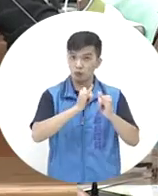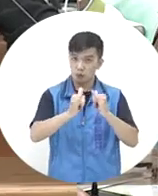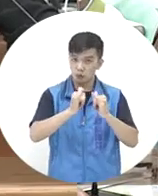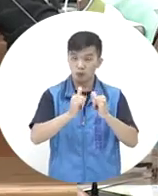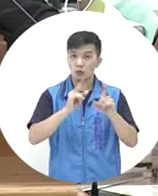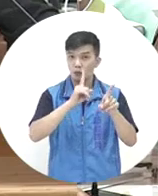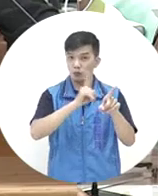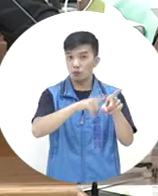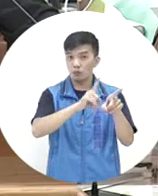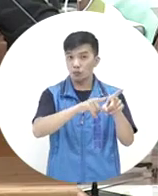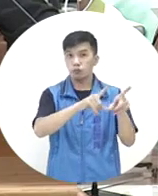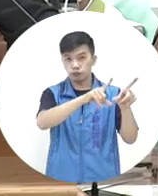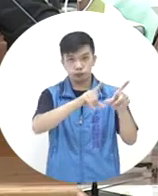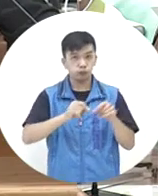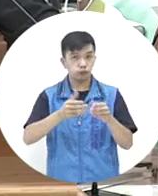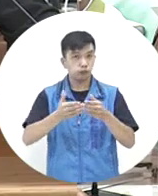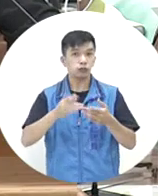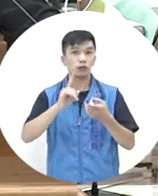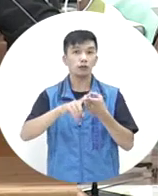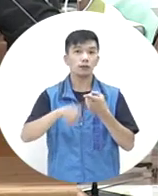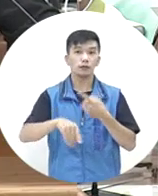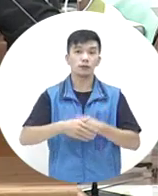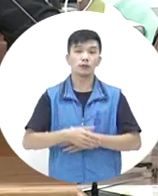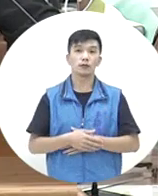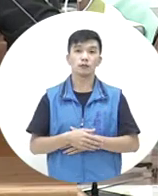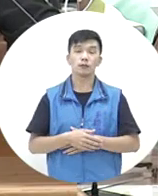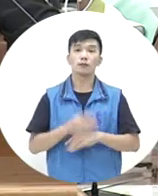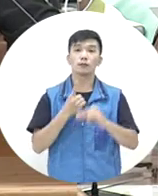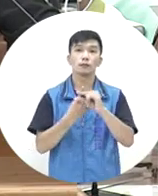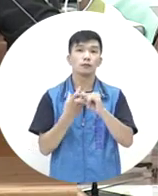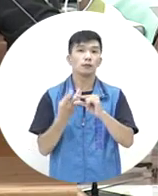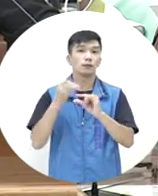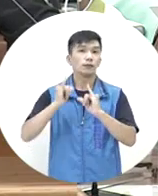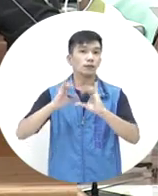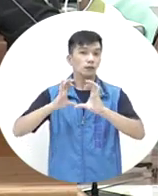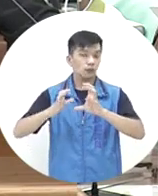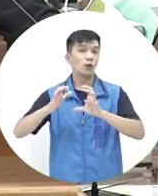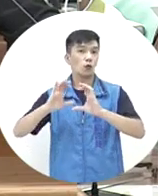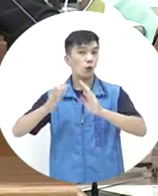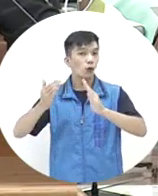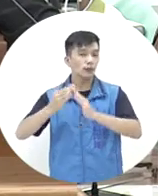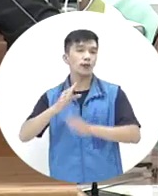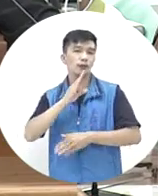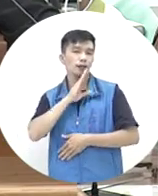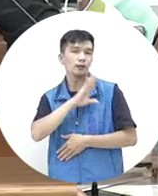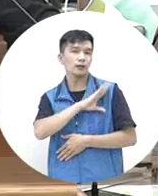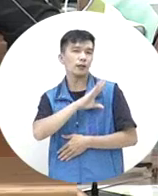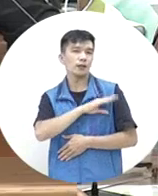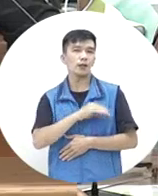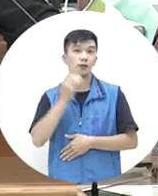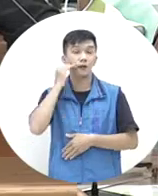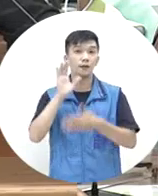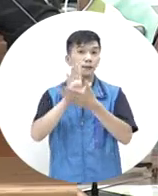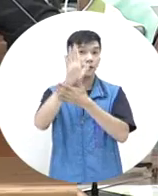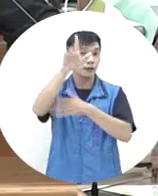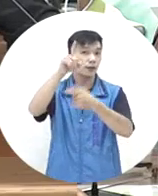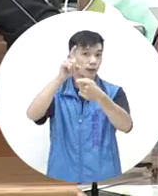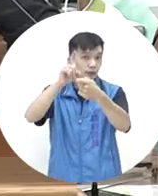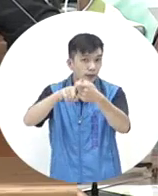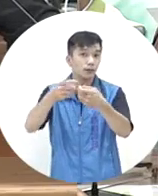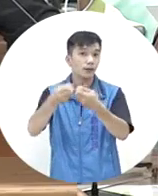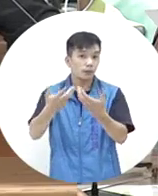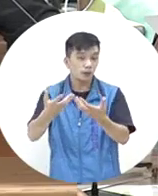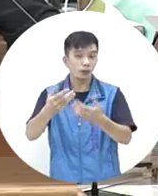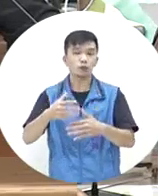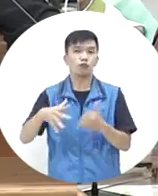对？ 中华民国是个国家，中华民国未来的前途当然是我们2300万人民的